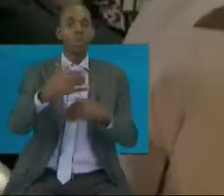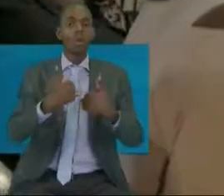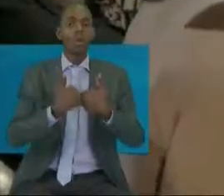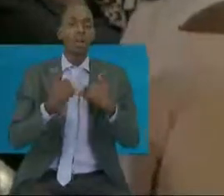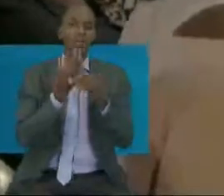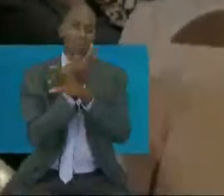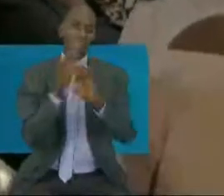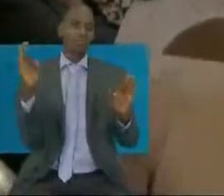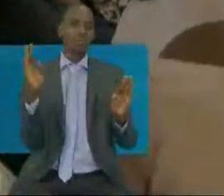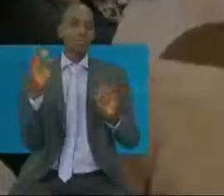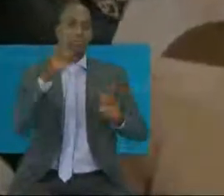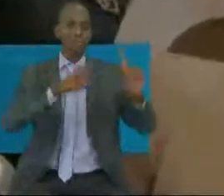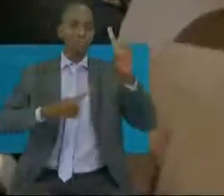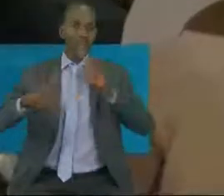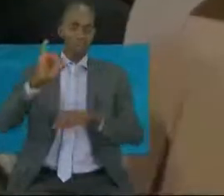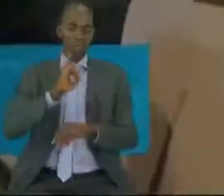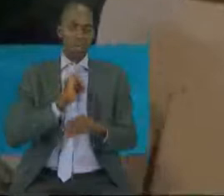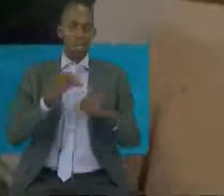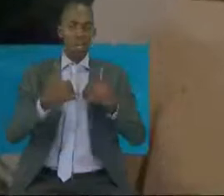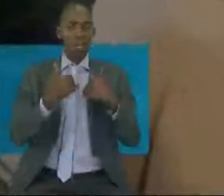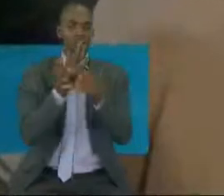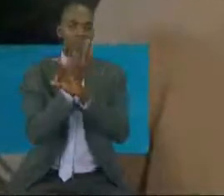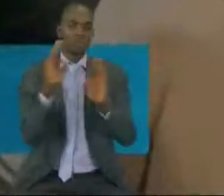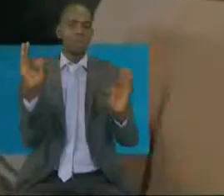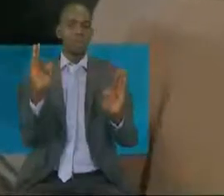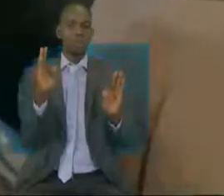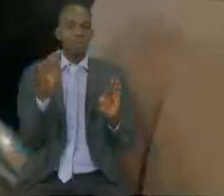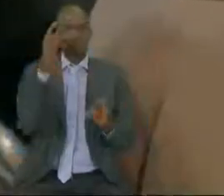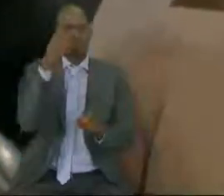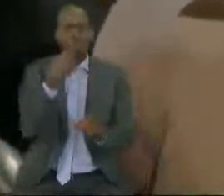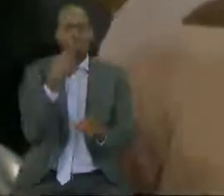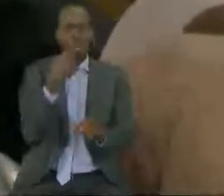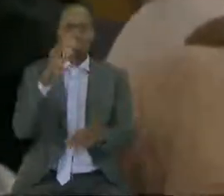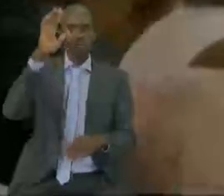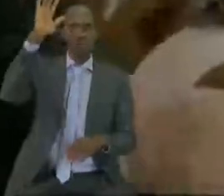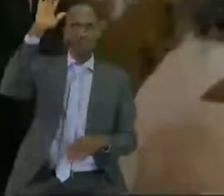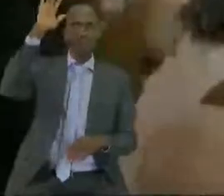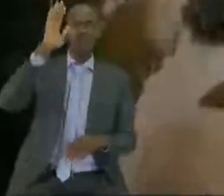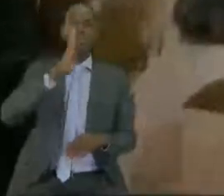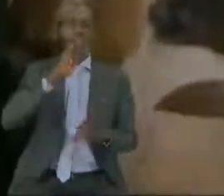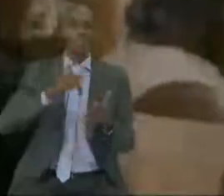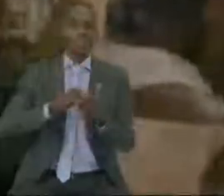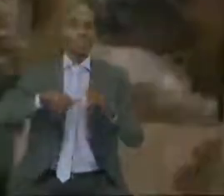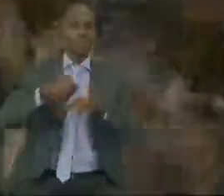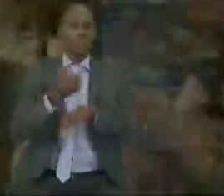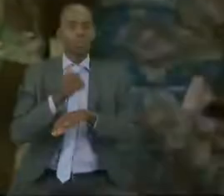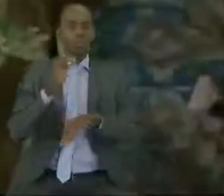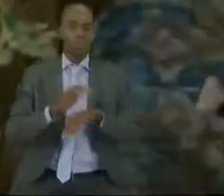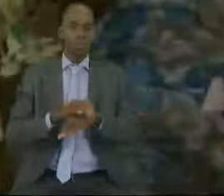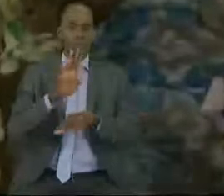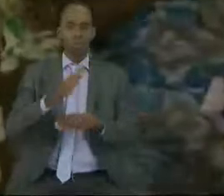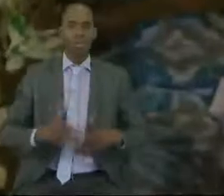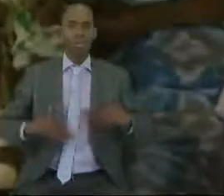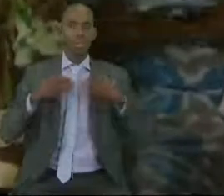as la libération. J'ai la libération. Où es-tu? Que cela soit confirmé dans ta vie